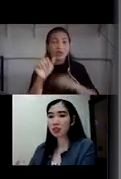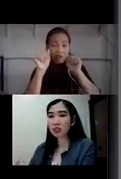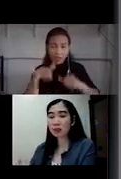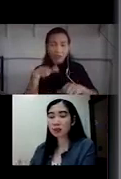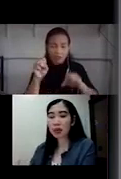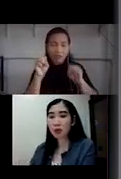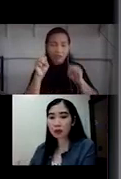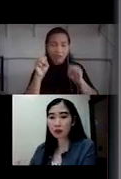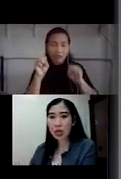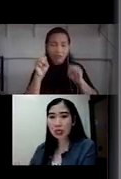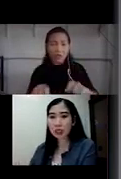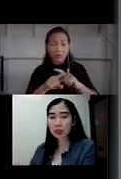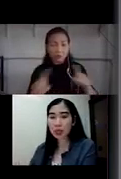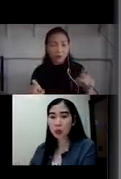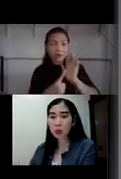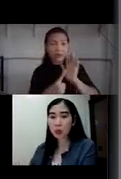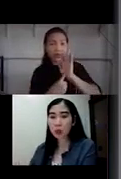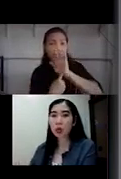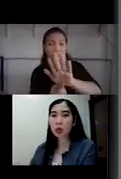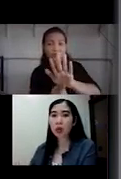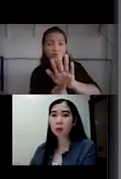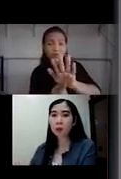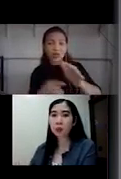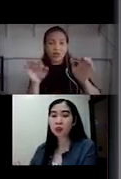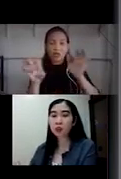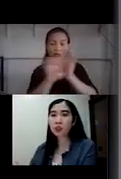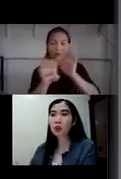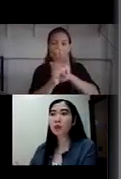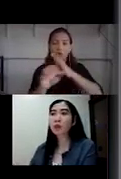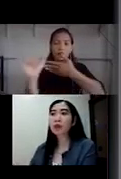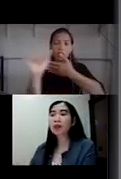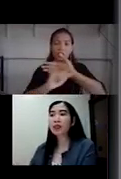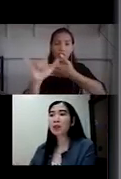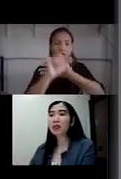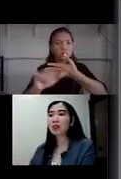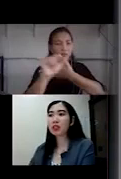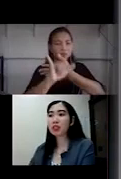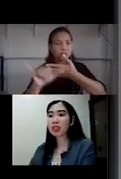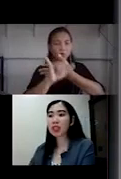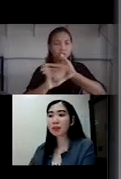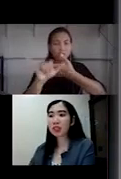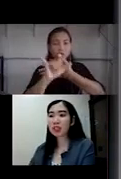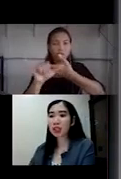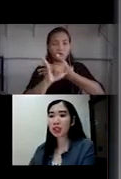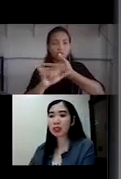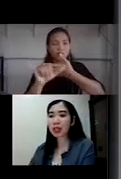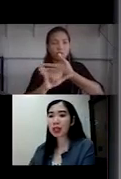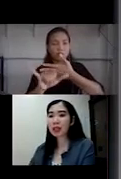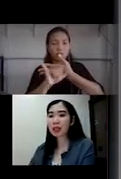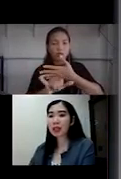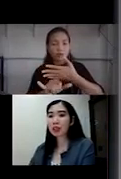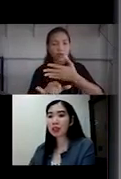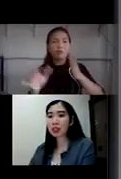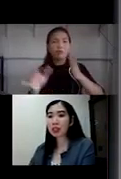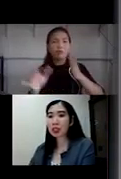lalabas doon, halimbawa, if Yahoo po yung user nyo, ang lalabas doon, hihingan pa siya